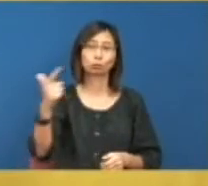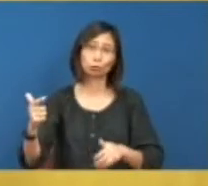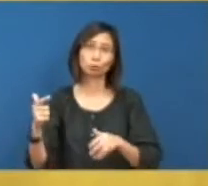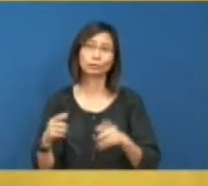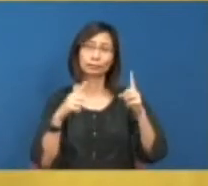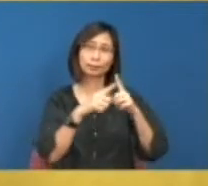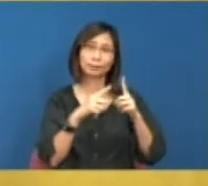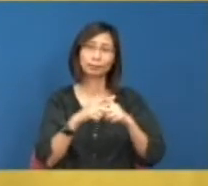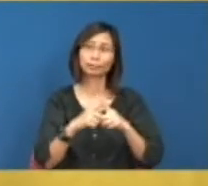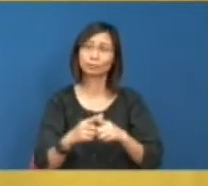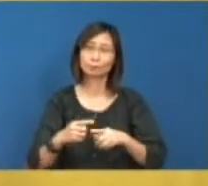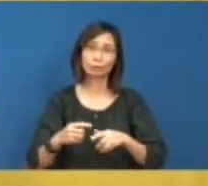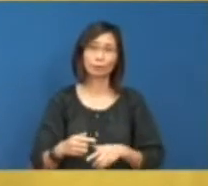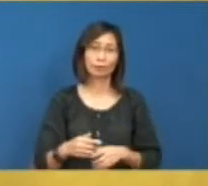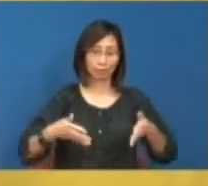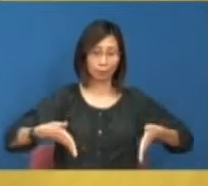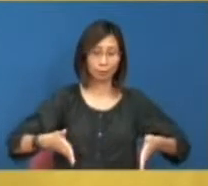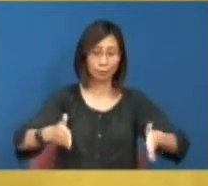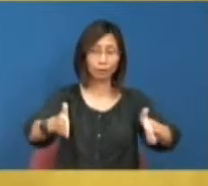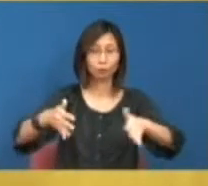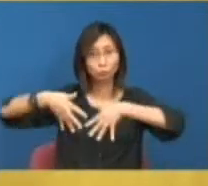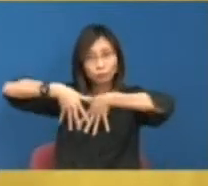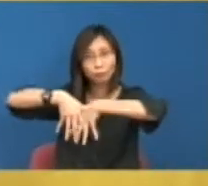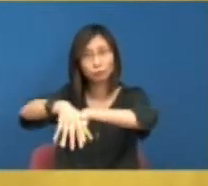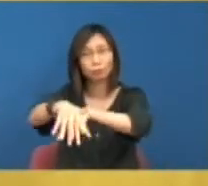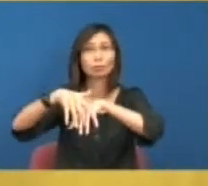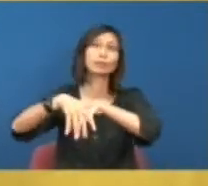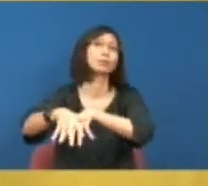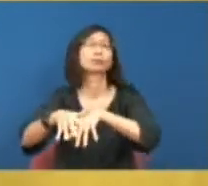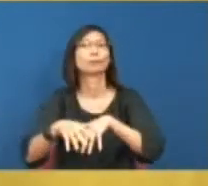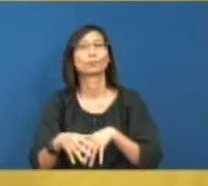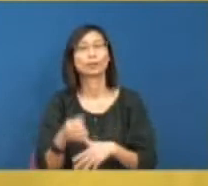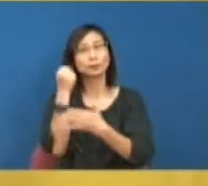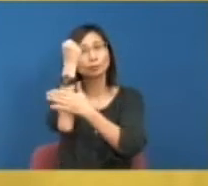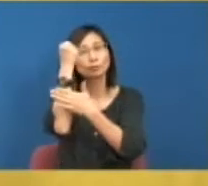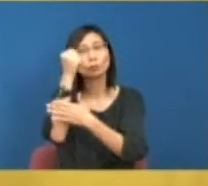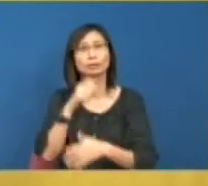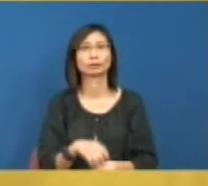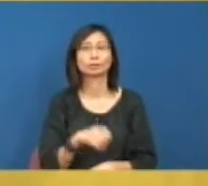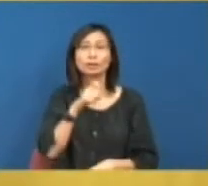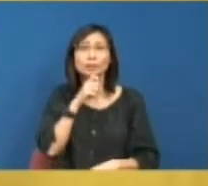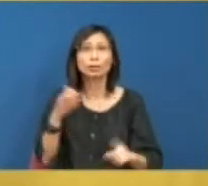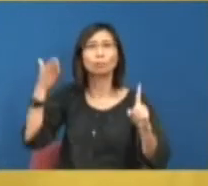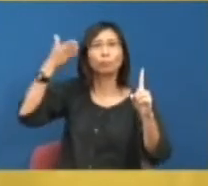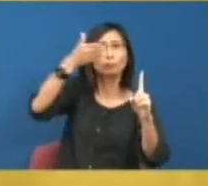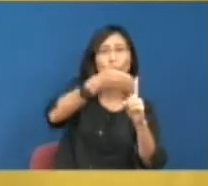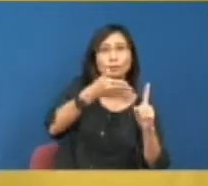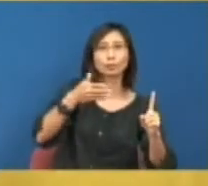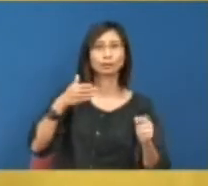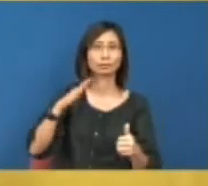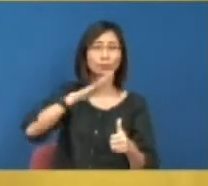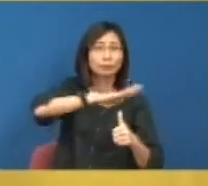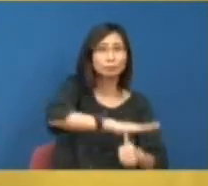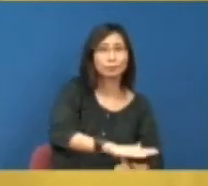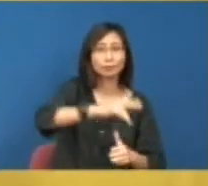面示威，有目的咁樣樣迫使。對，即係政府要回應。如果唔回應嘅時